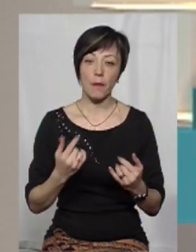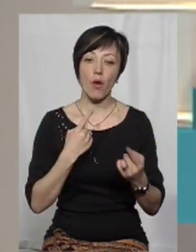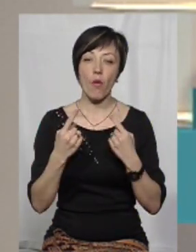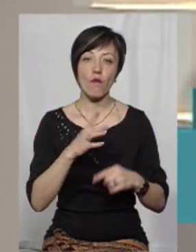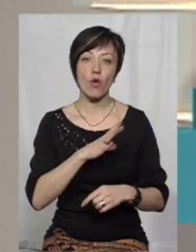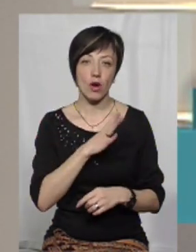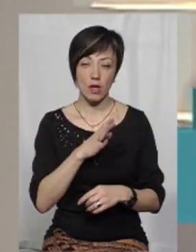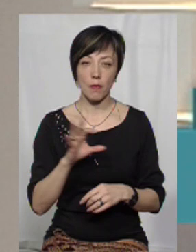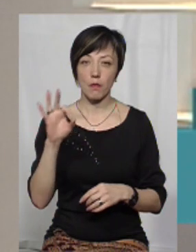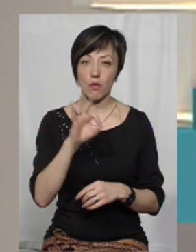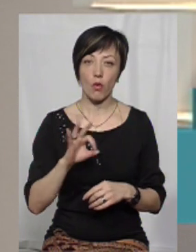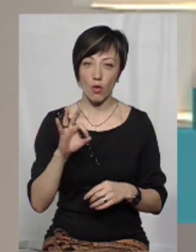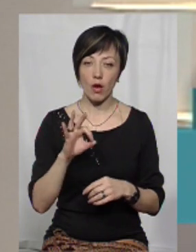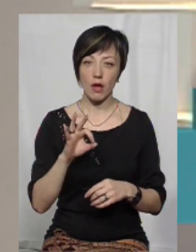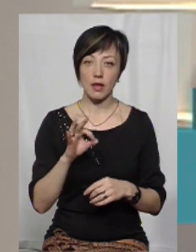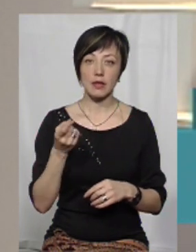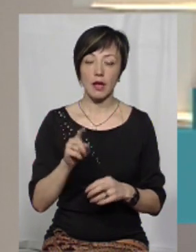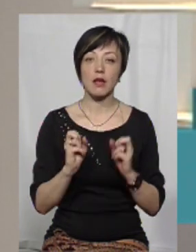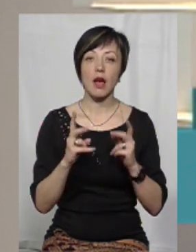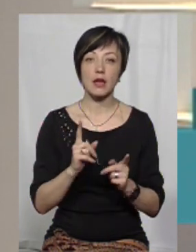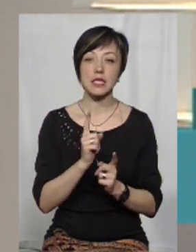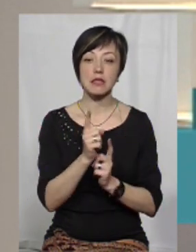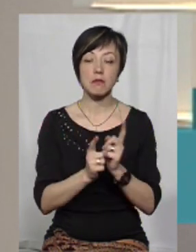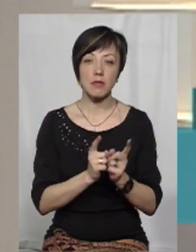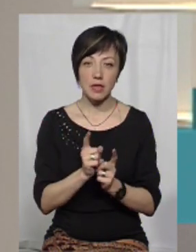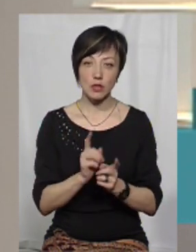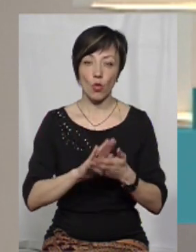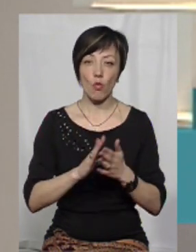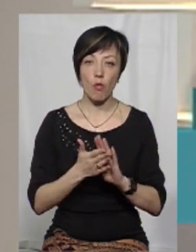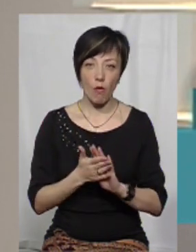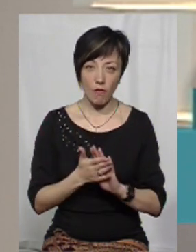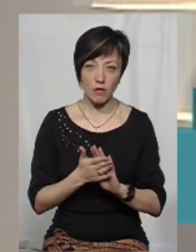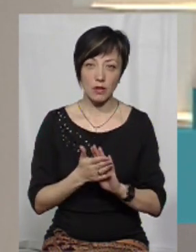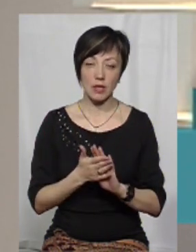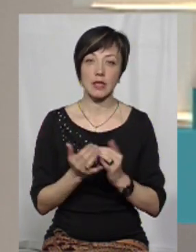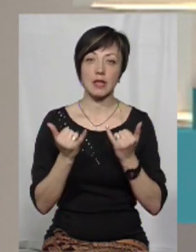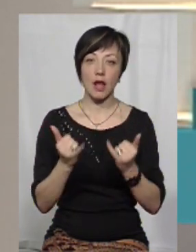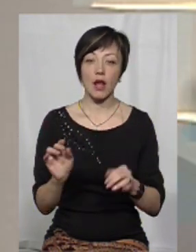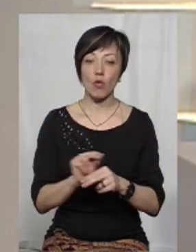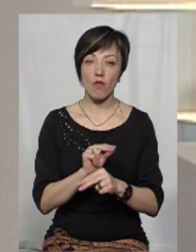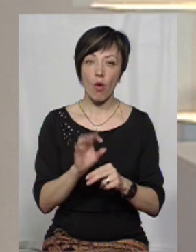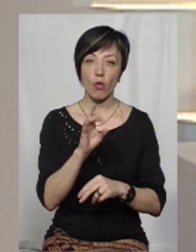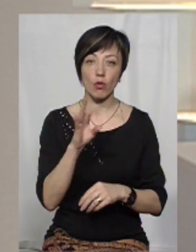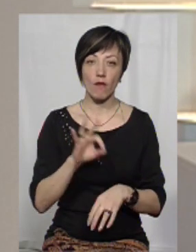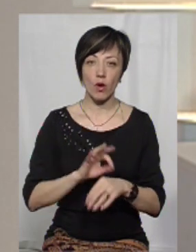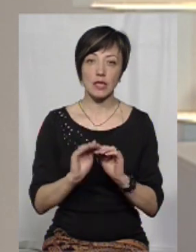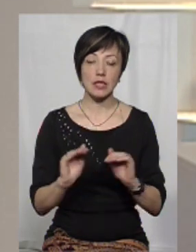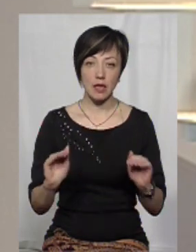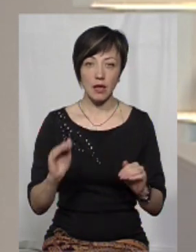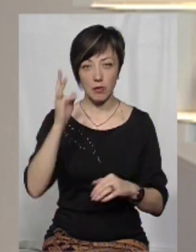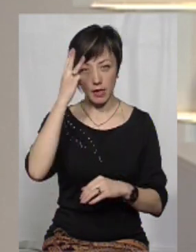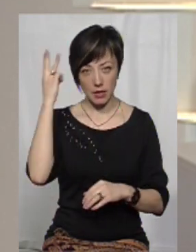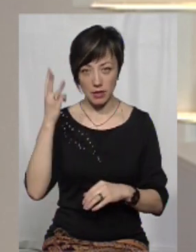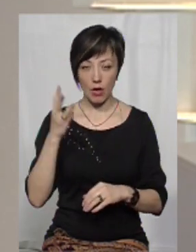ми говорили про те, як зміняться умови для лікування онкохворих дітей